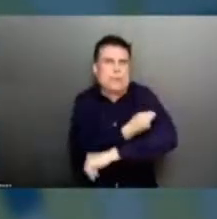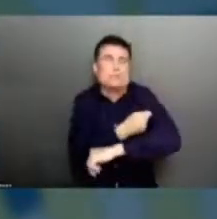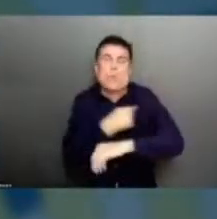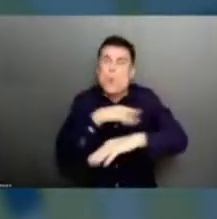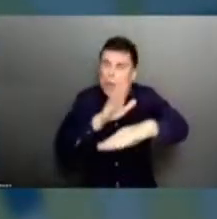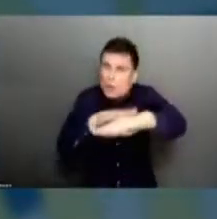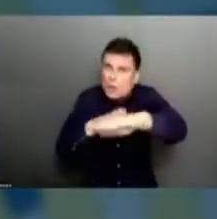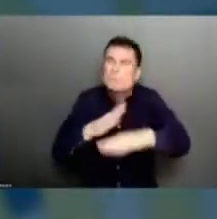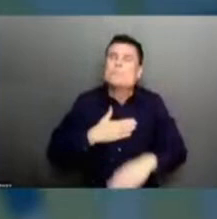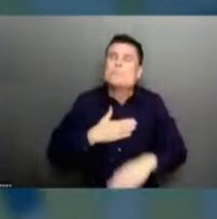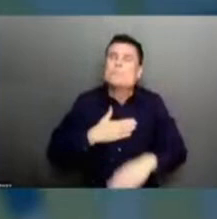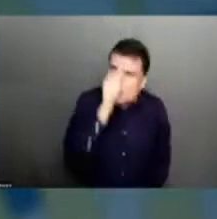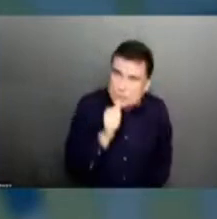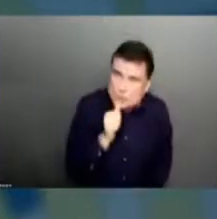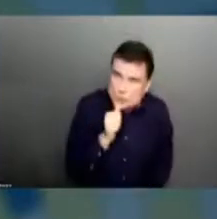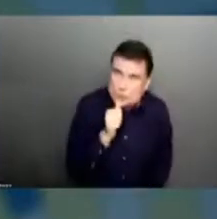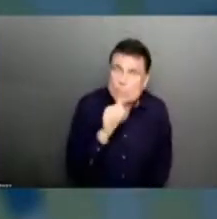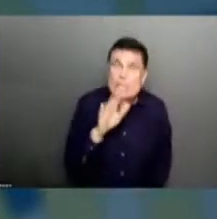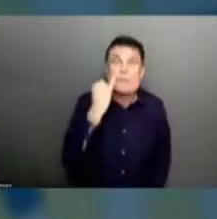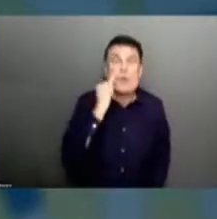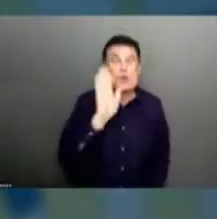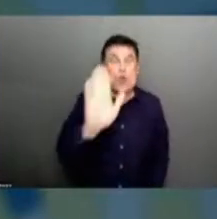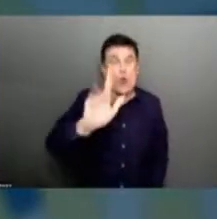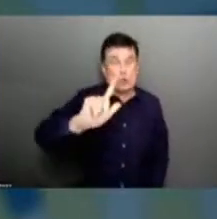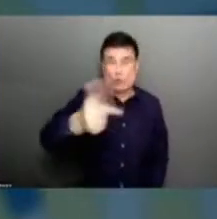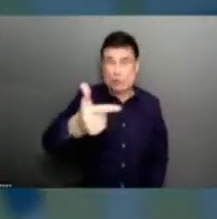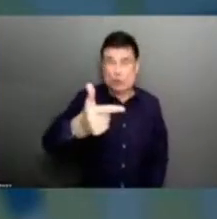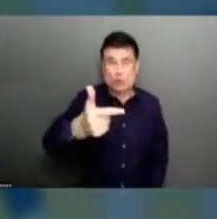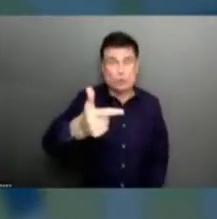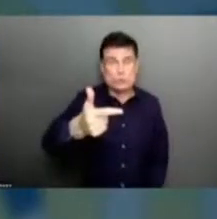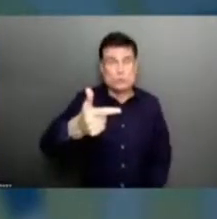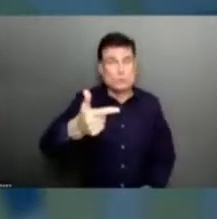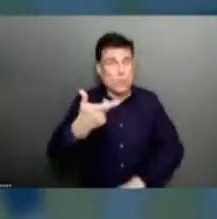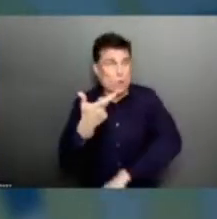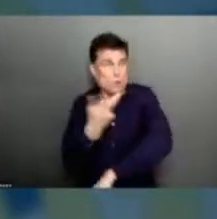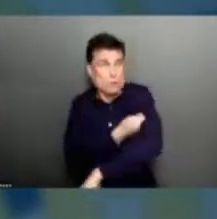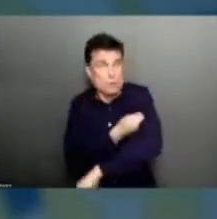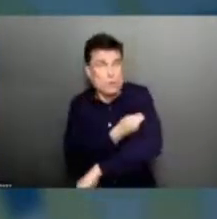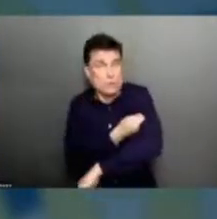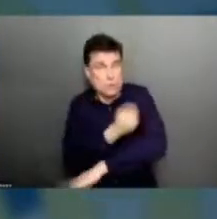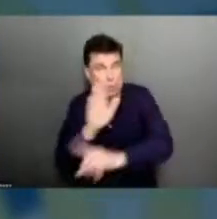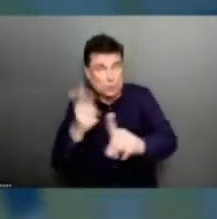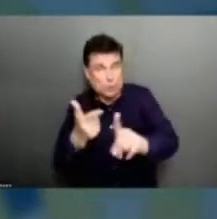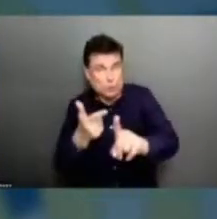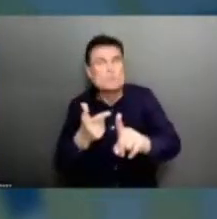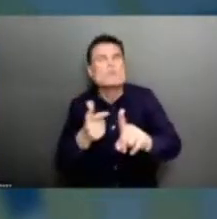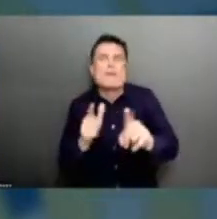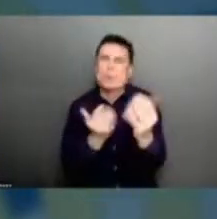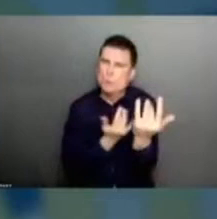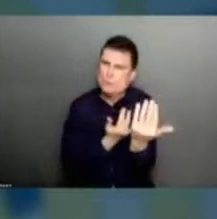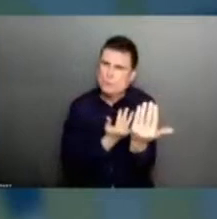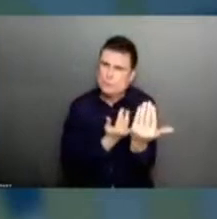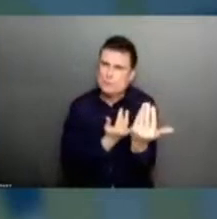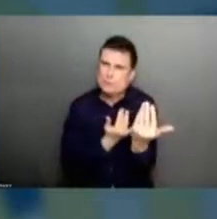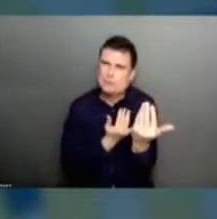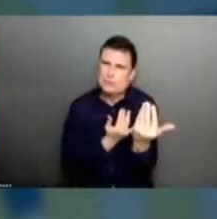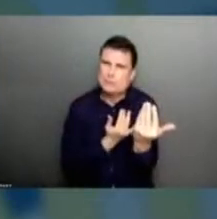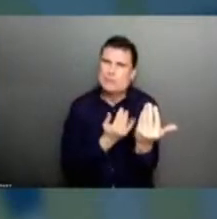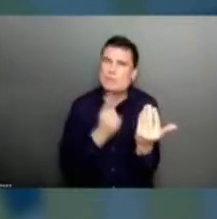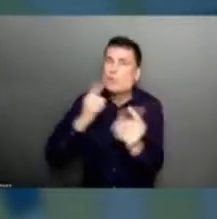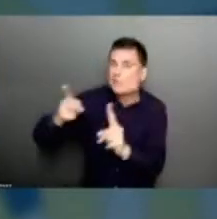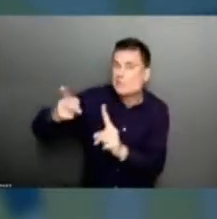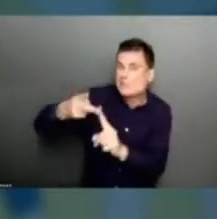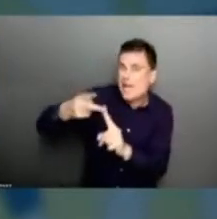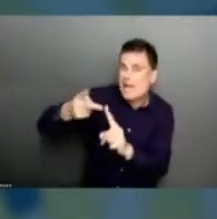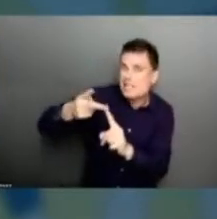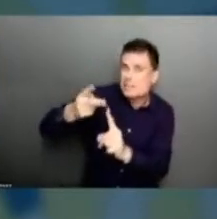预计 communities. 到12月到3 So 月 the 份呢 estimate numbers 会 of 有 doses that we 79 will 万 be receiving 2000 支 between now 疫苗 and 来 March 也就是 is 说 about 第一剂打